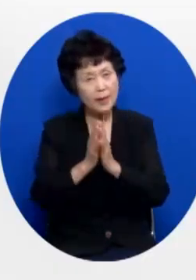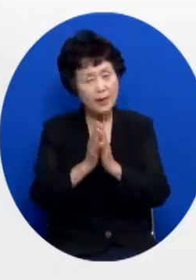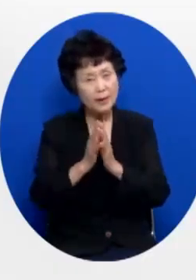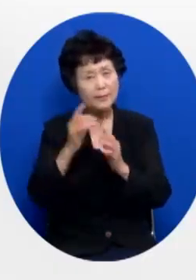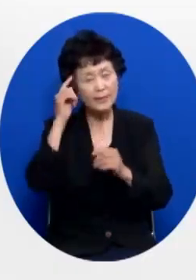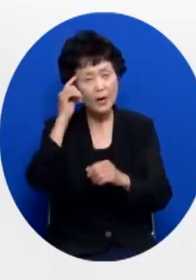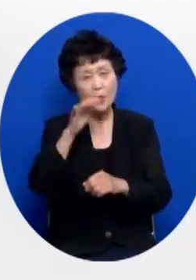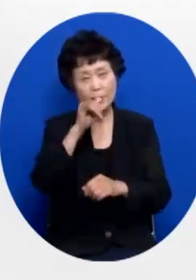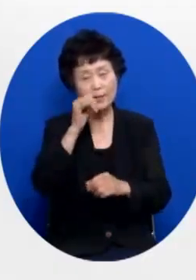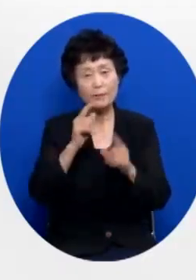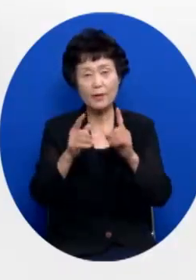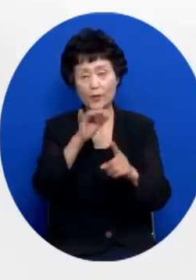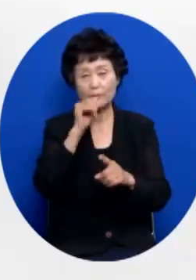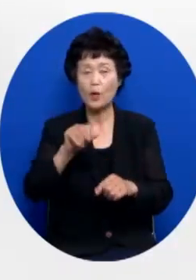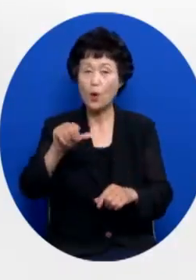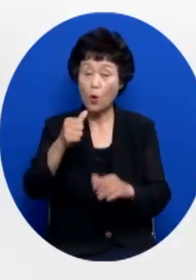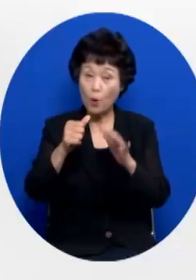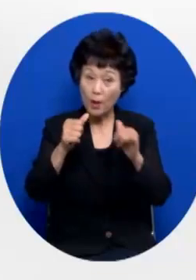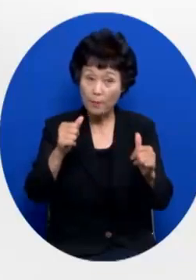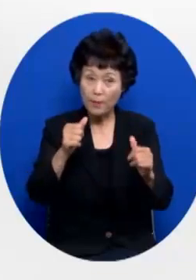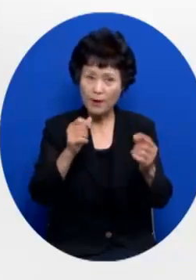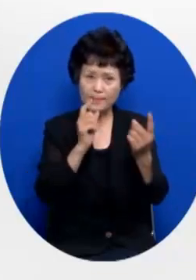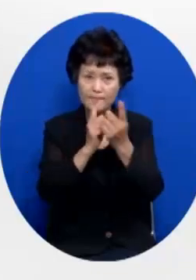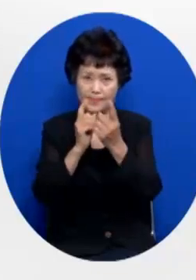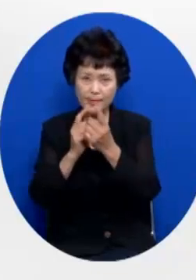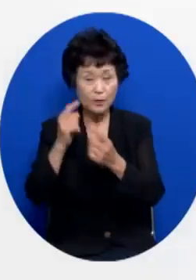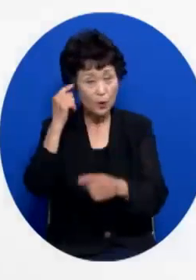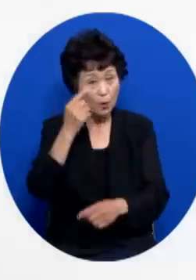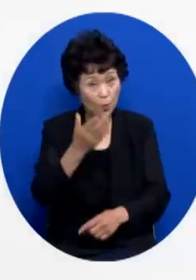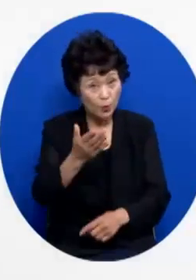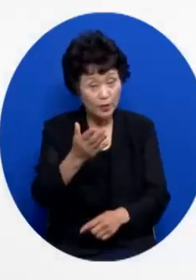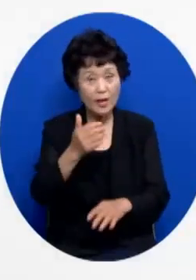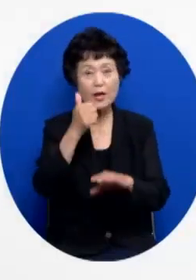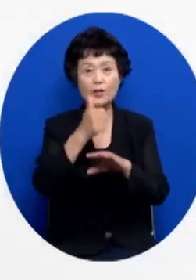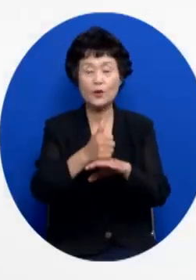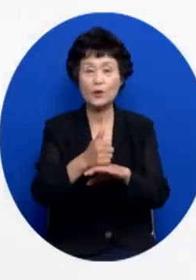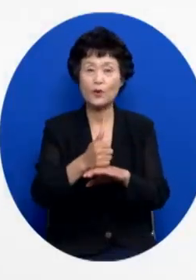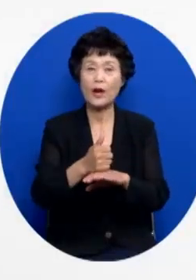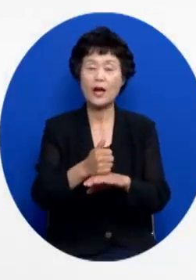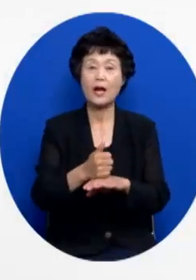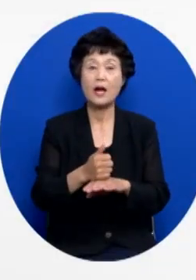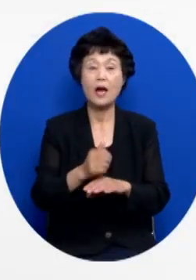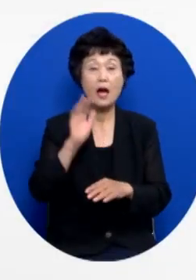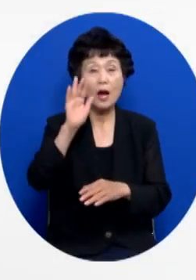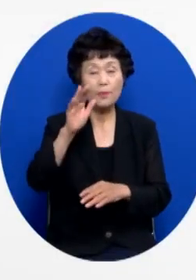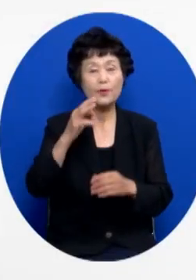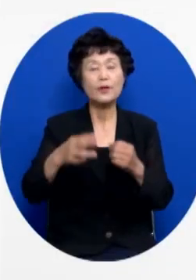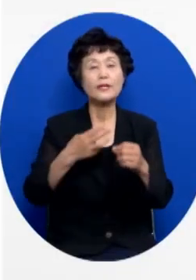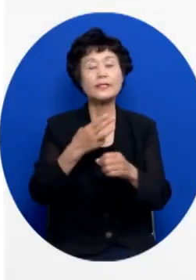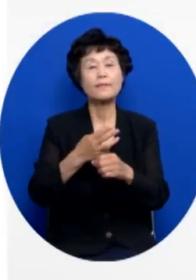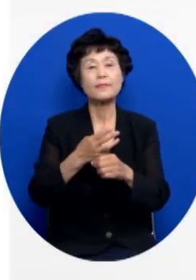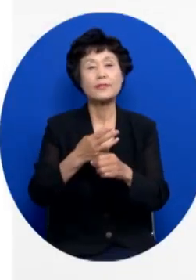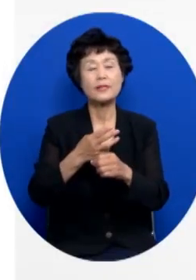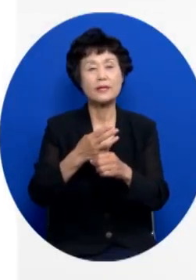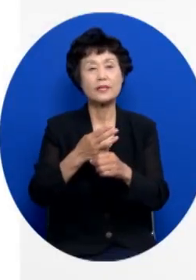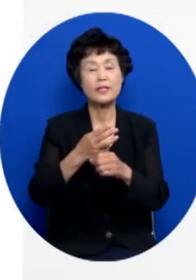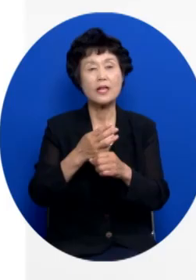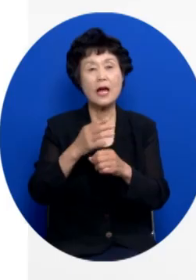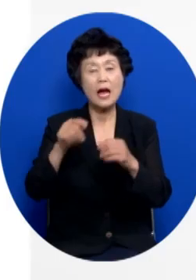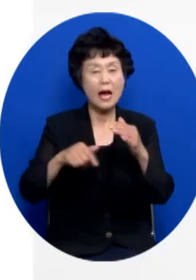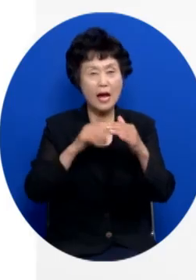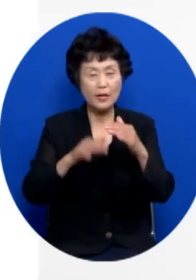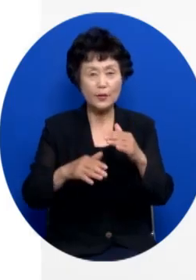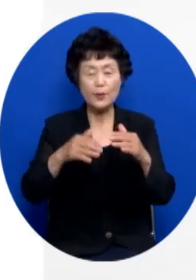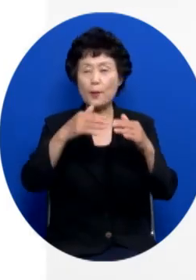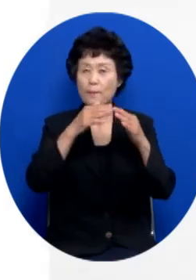전국경제인연합의 자영업자 500명을 대상으로 설문조사를 진행한 결과 40% 이상이 앞으로 3년 안에 폐업을 고려하고 있다고